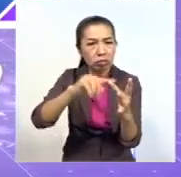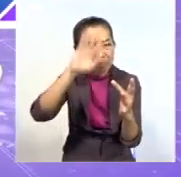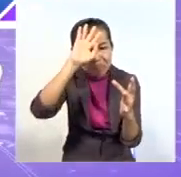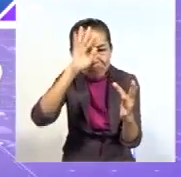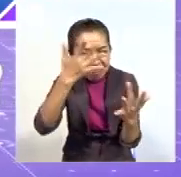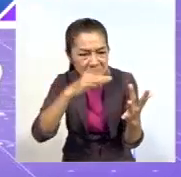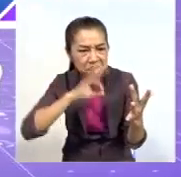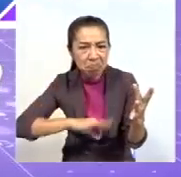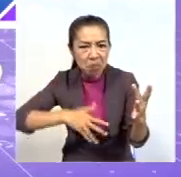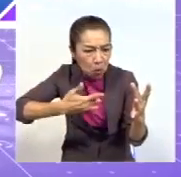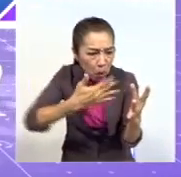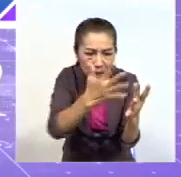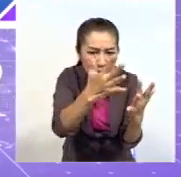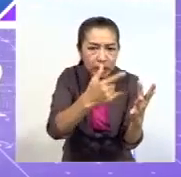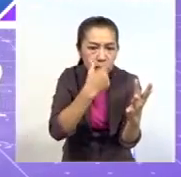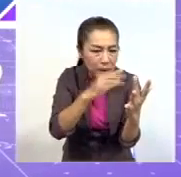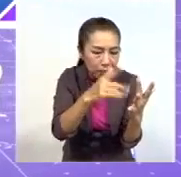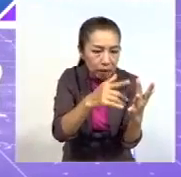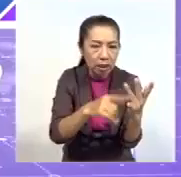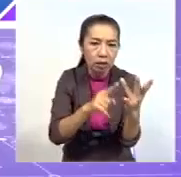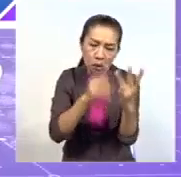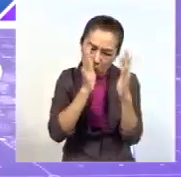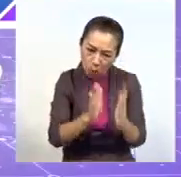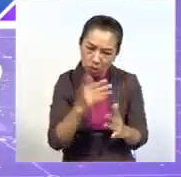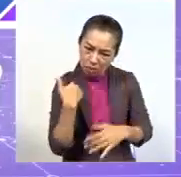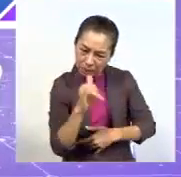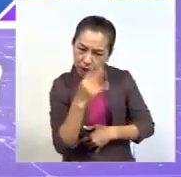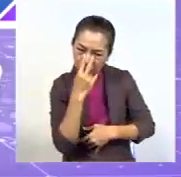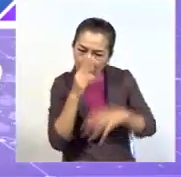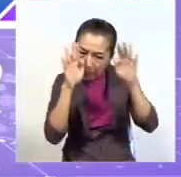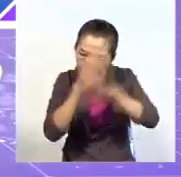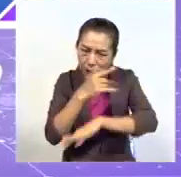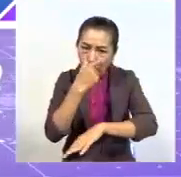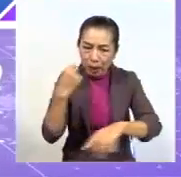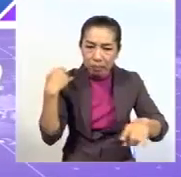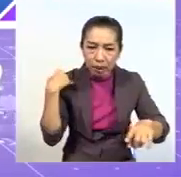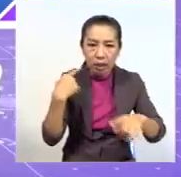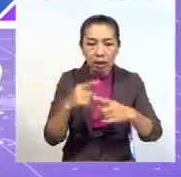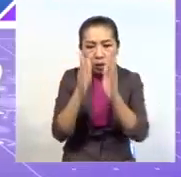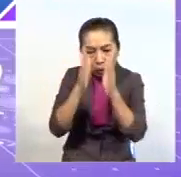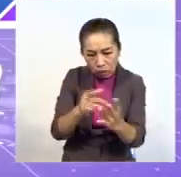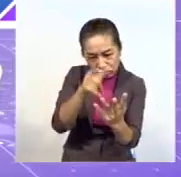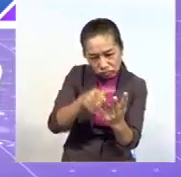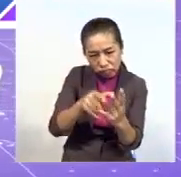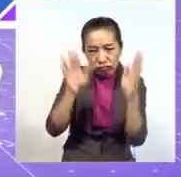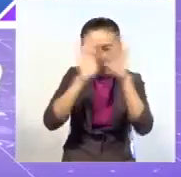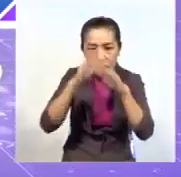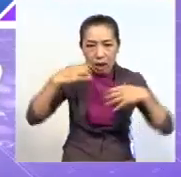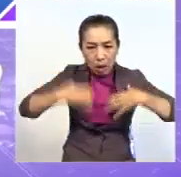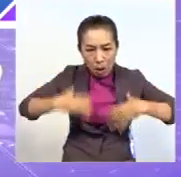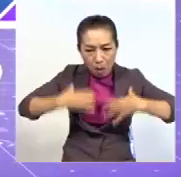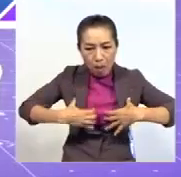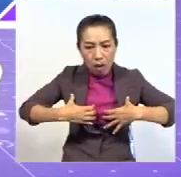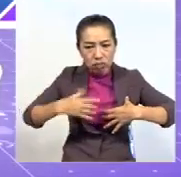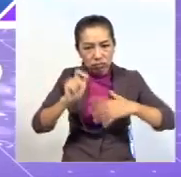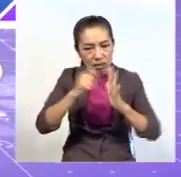คนที่มีอาการเนี่ยเหมือนตัวไข้หวัดใหญ่นะครับแล้วก็มีคนที่เป็นอาการของตัวปอดอักเสบหรือปอดบวมนะครับแต่ด้